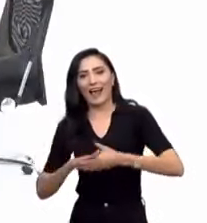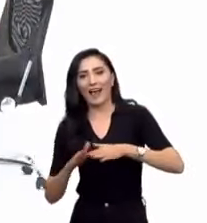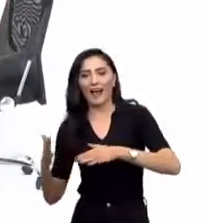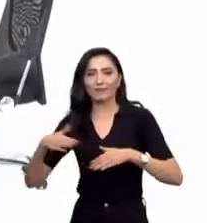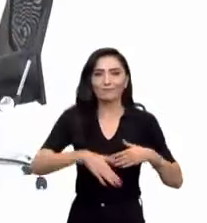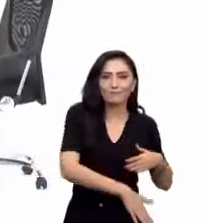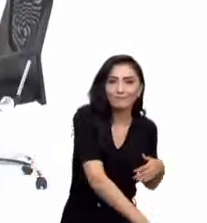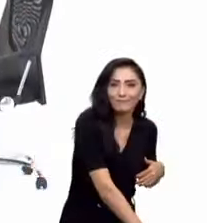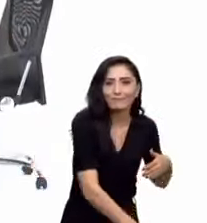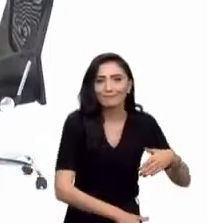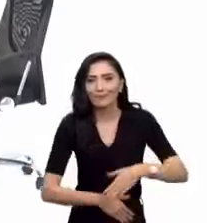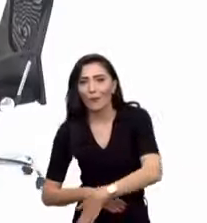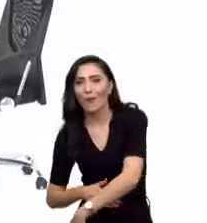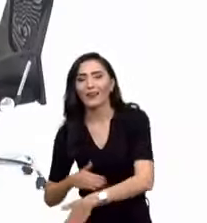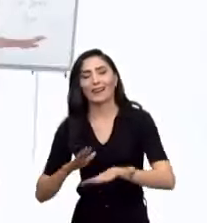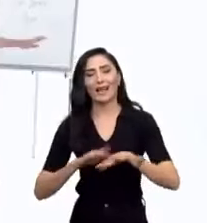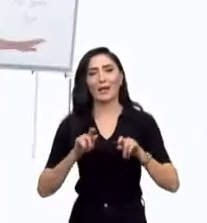ucumuza uzanıyoruz.